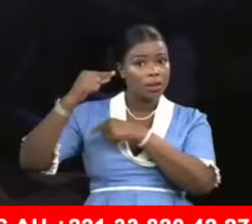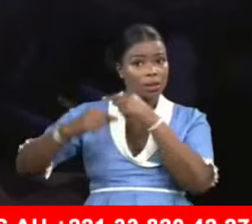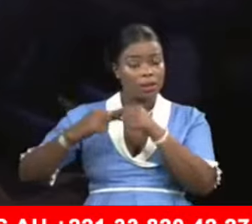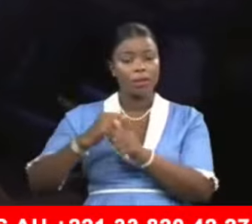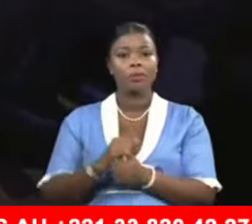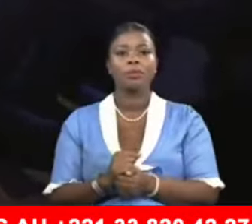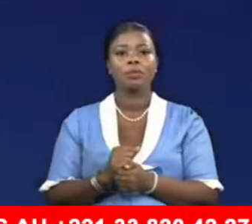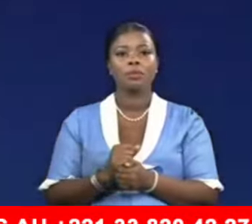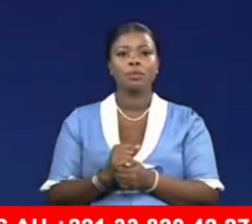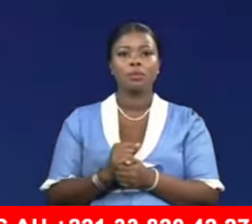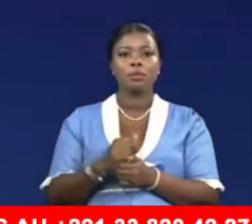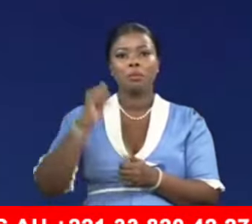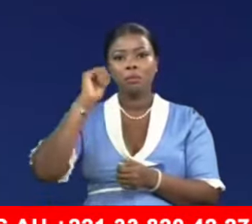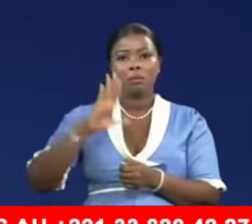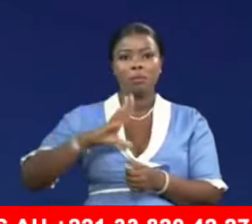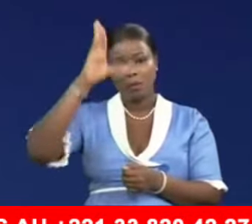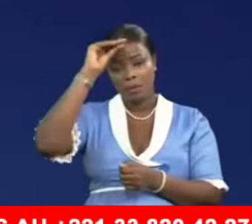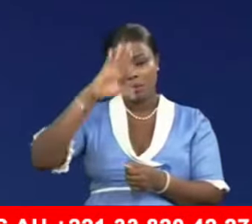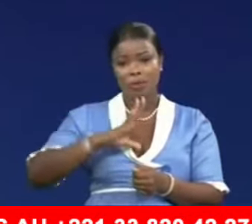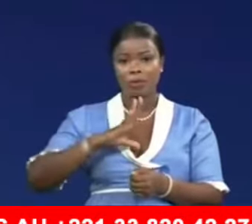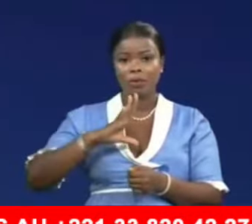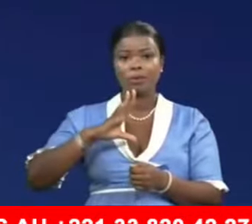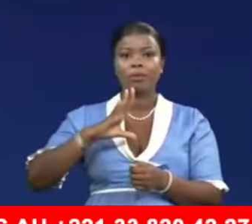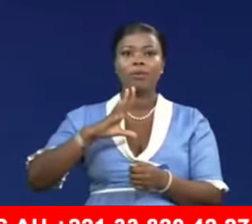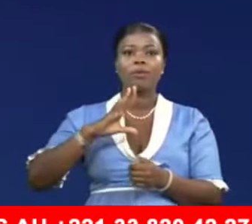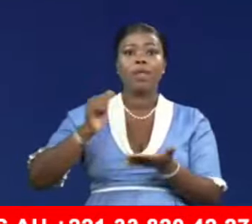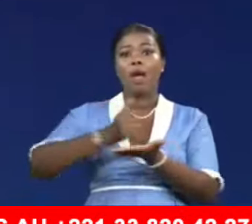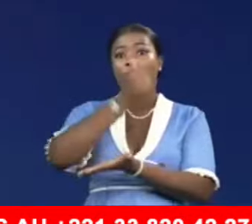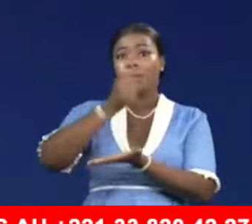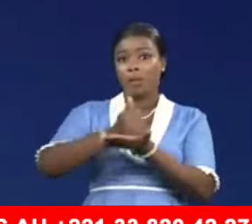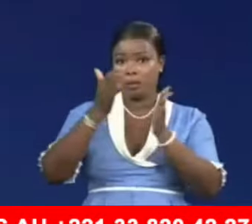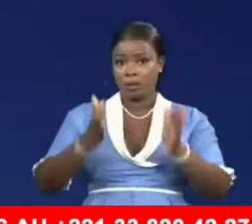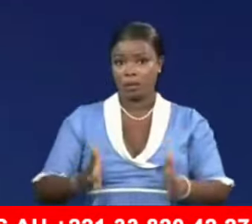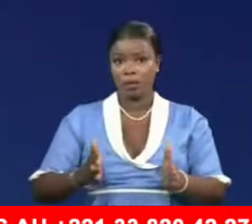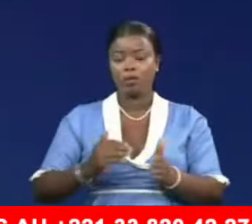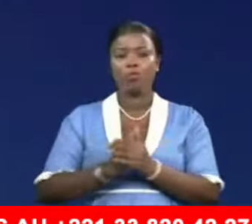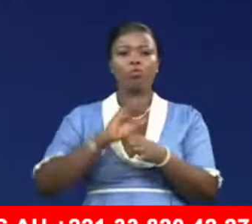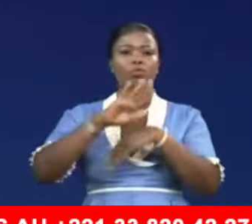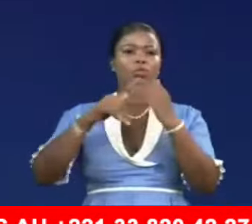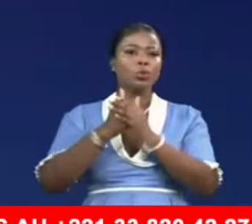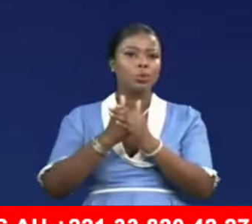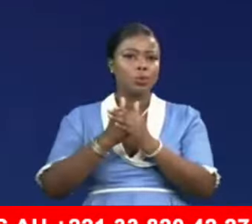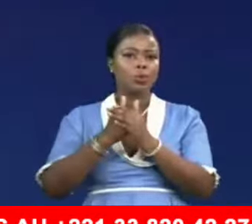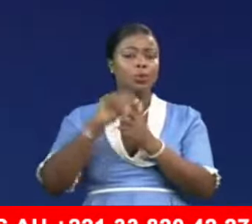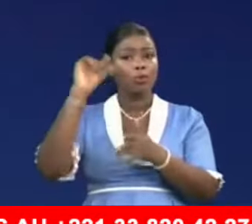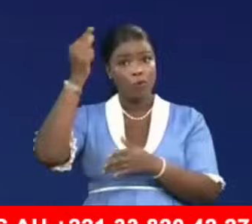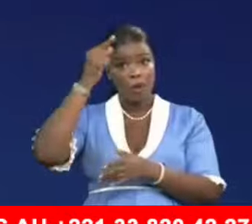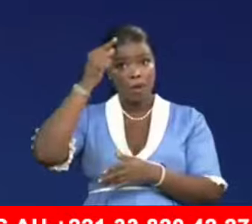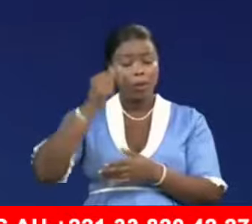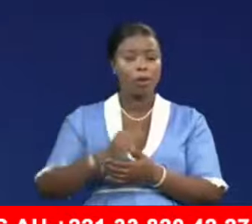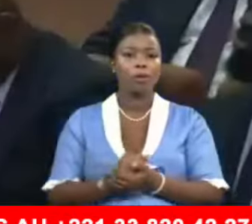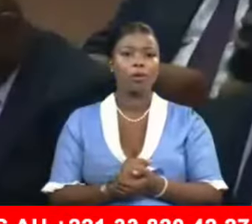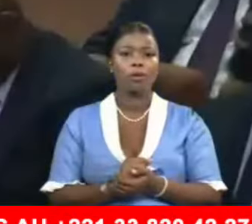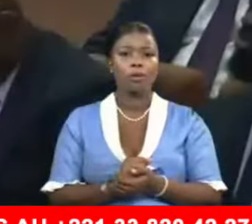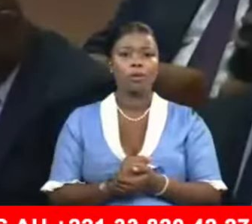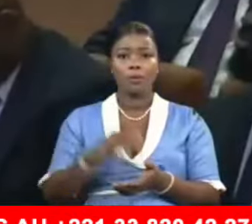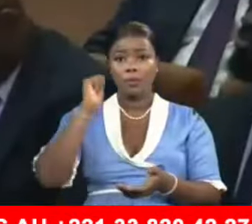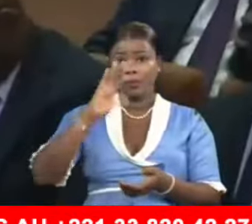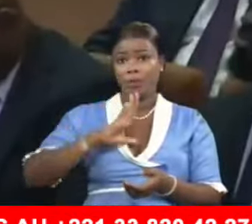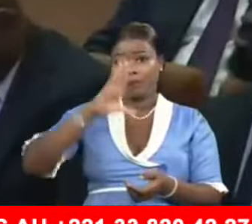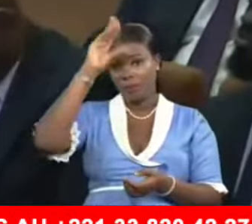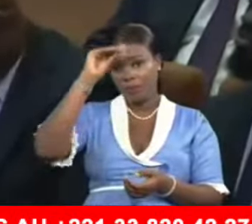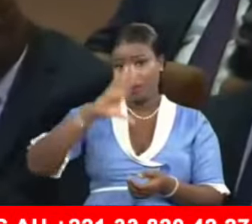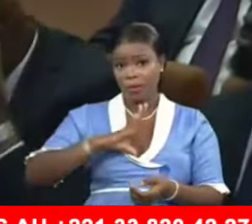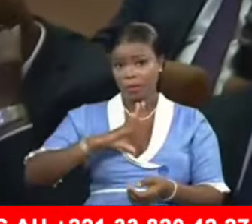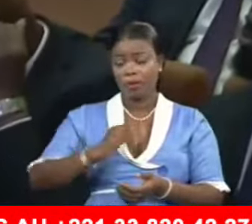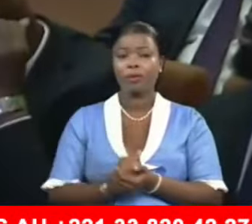d'État Mesdames et Messieurs les Ambassadeurs et tout corps diplomatique confondu Mesdames et